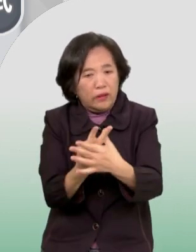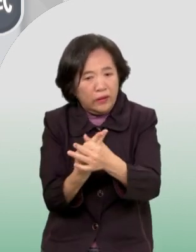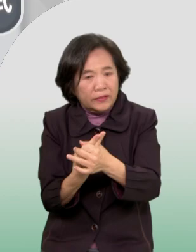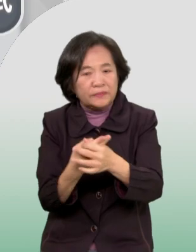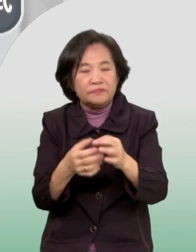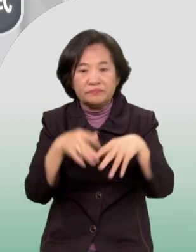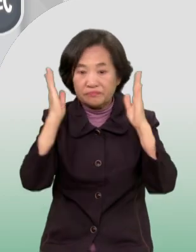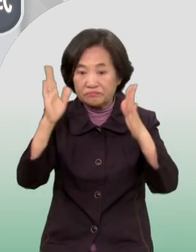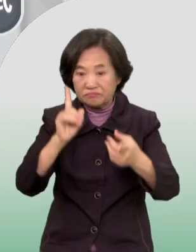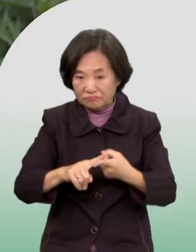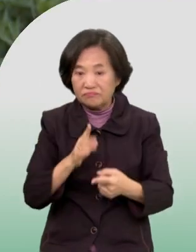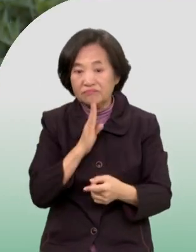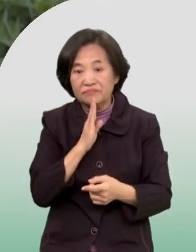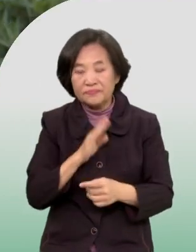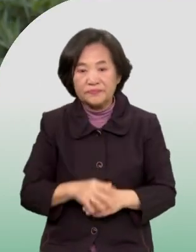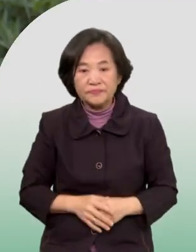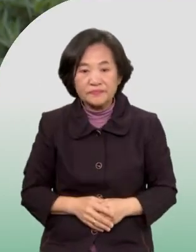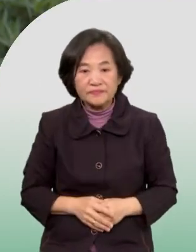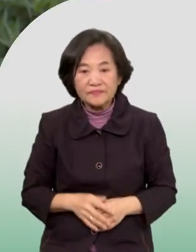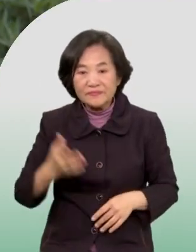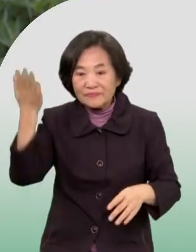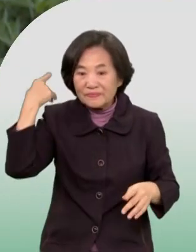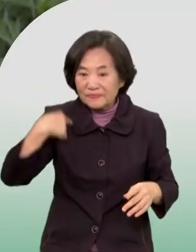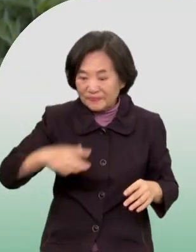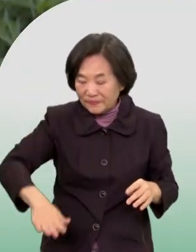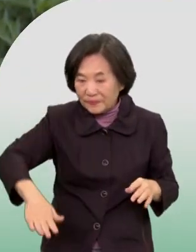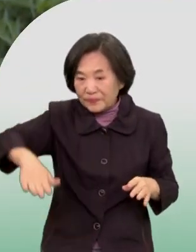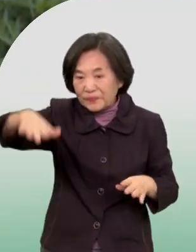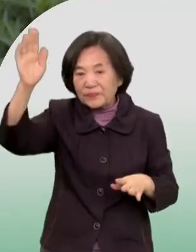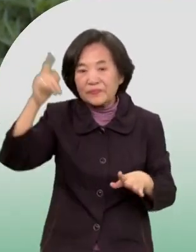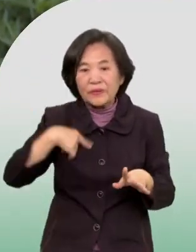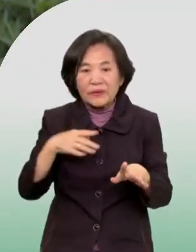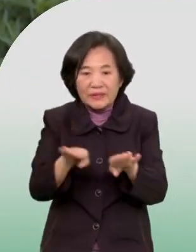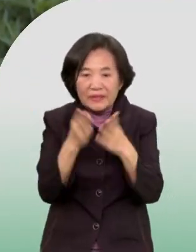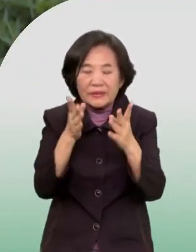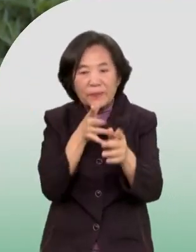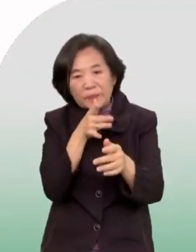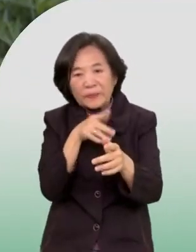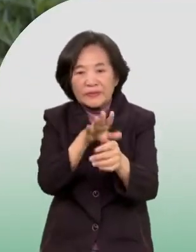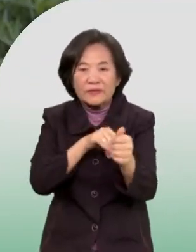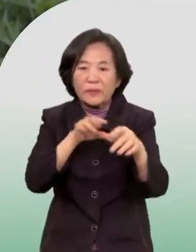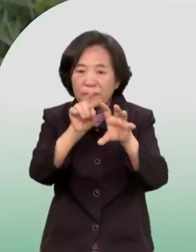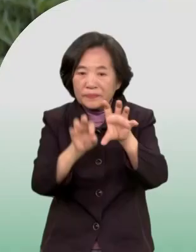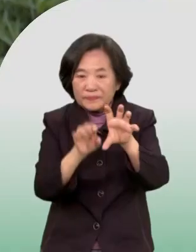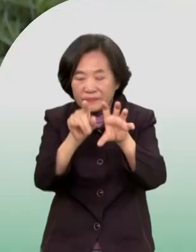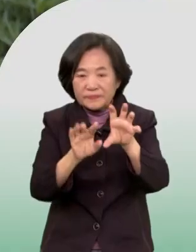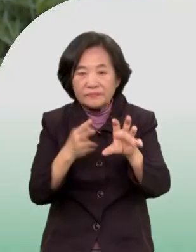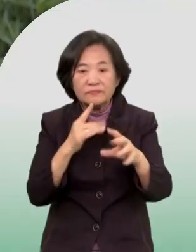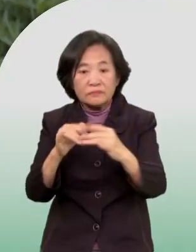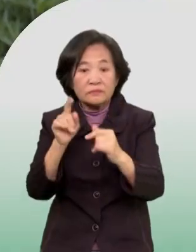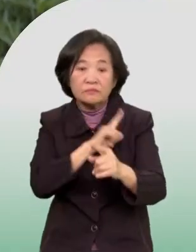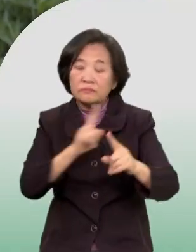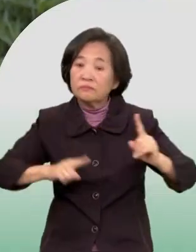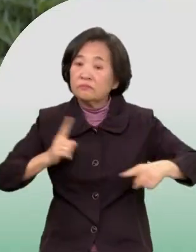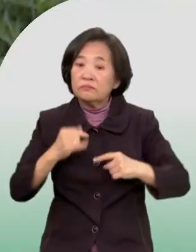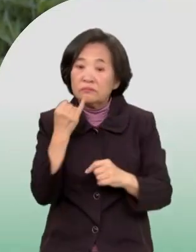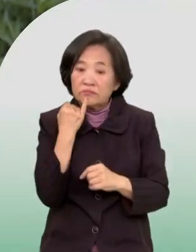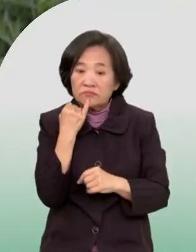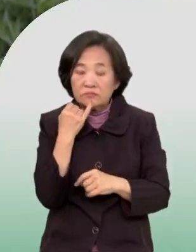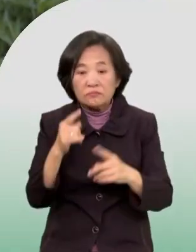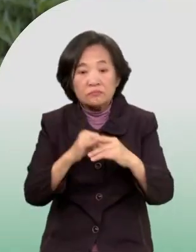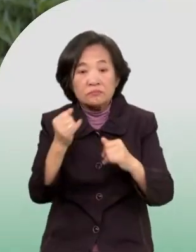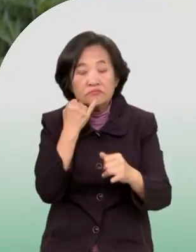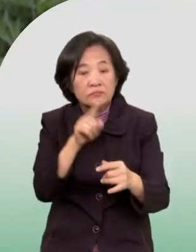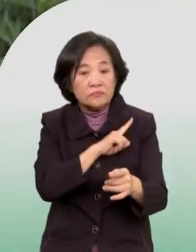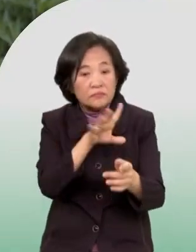强又无嘛真实。 从细注意开始学客家话嘅时阵，阿妹有一丝丝地用注音，嗰一人民自家嘅自由，人民当然做